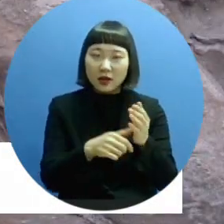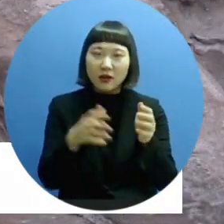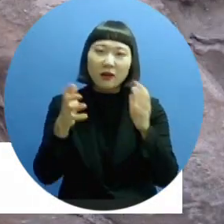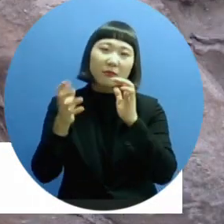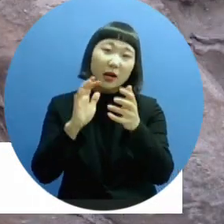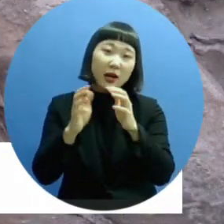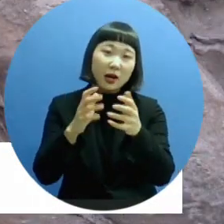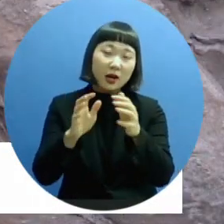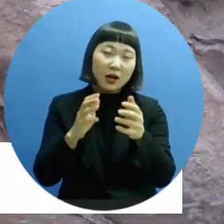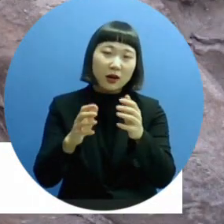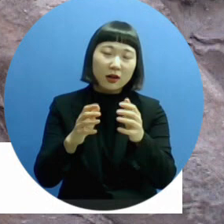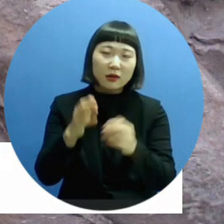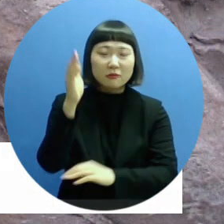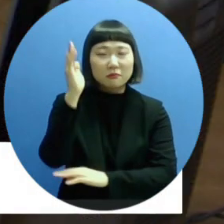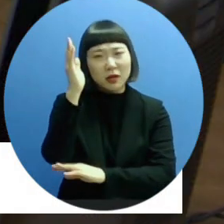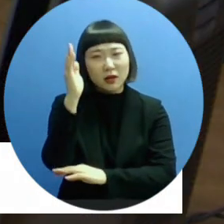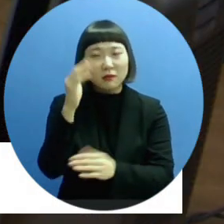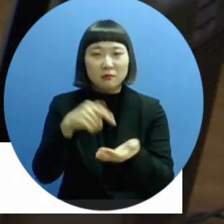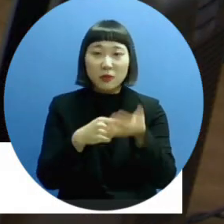없다는 지적이 제기됐습니다.